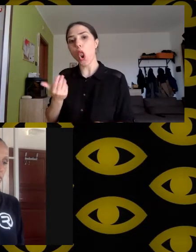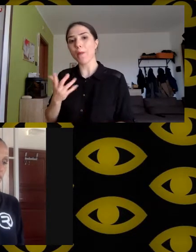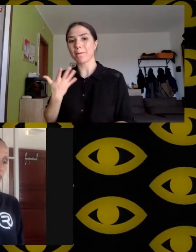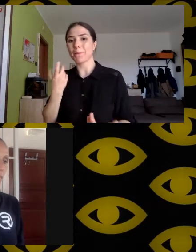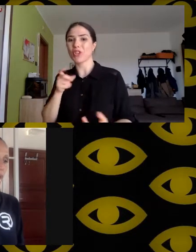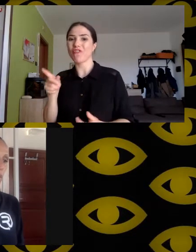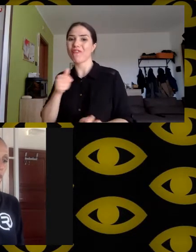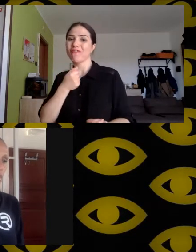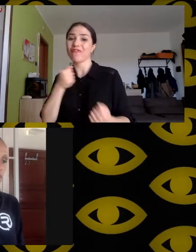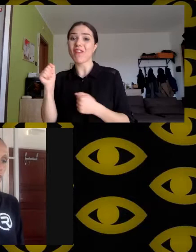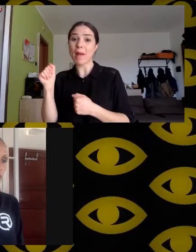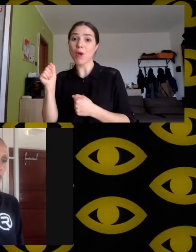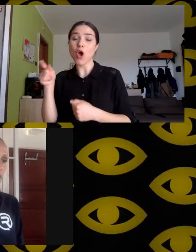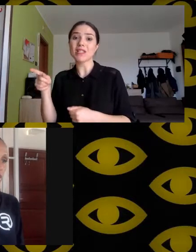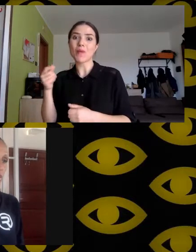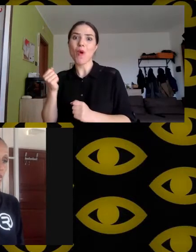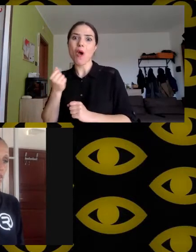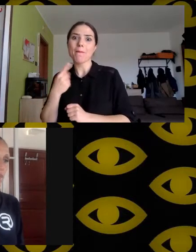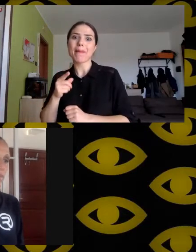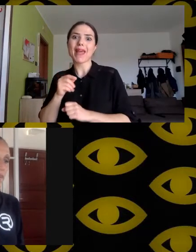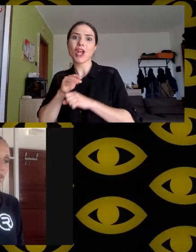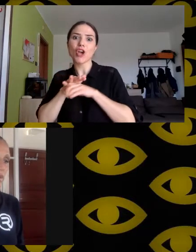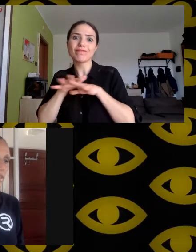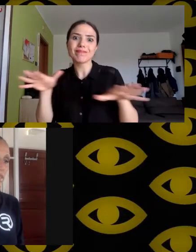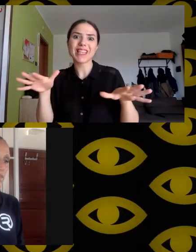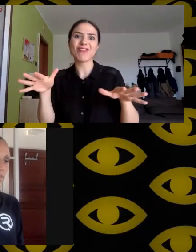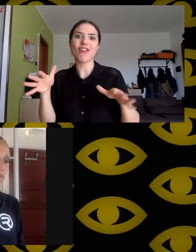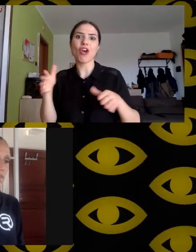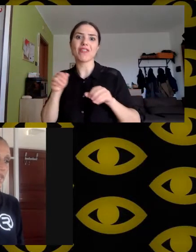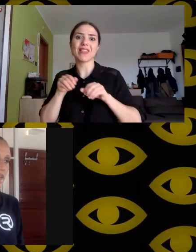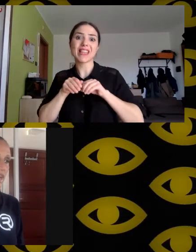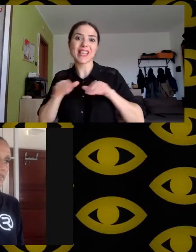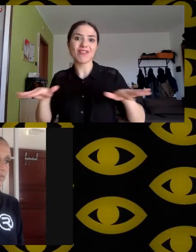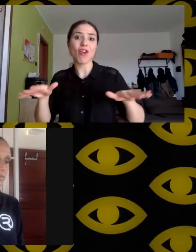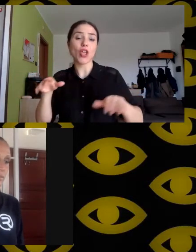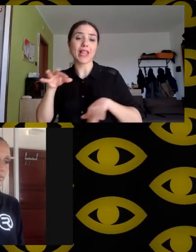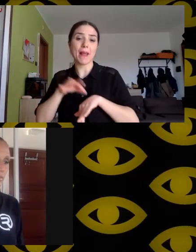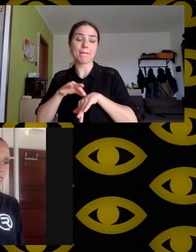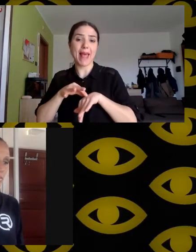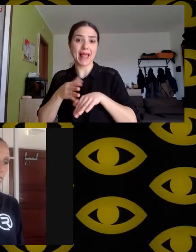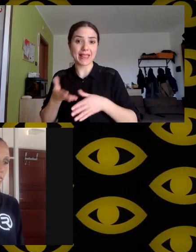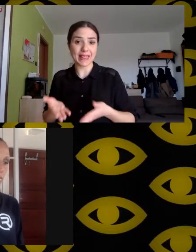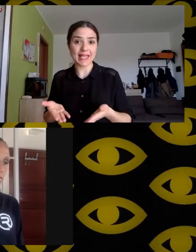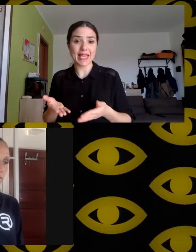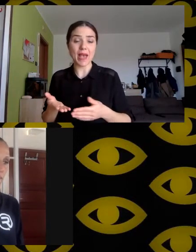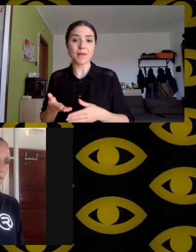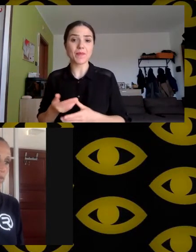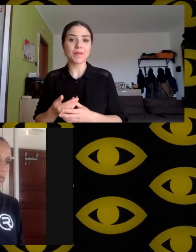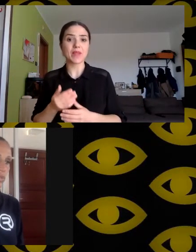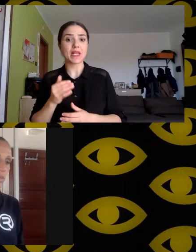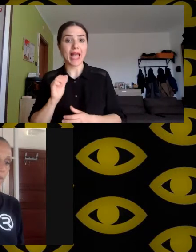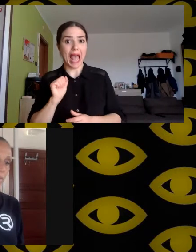malattia. Perché ormai si dice la retinite. Io mi sento questa responsabilità. Come?